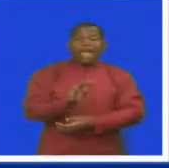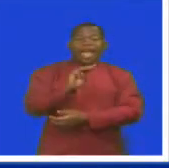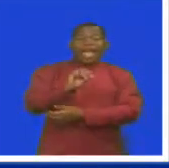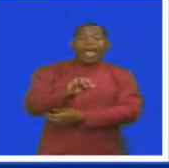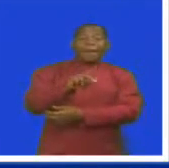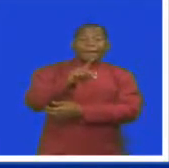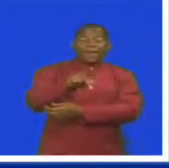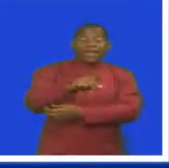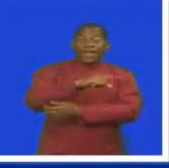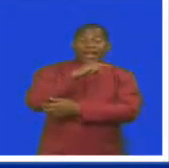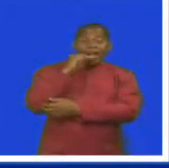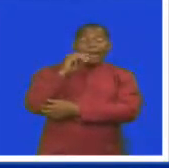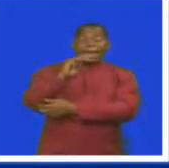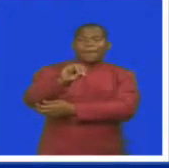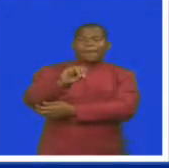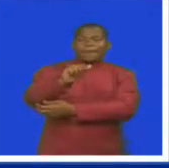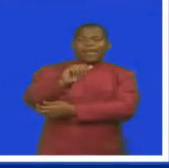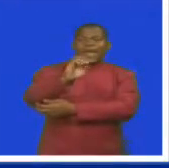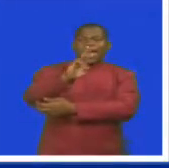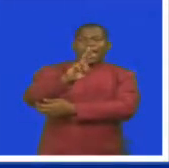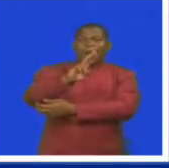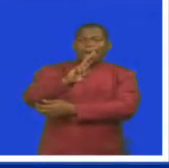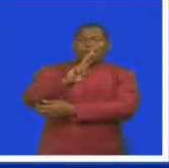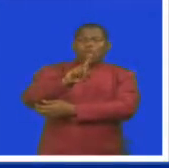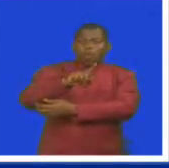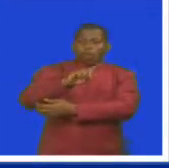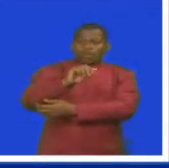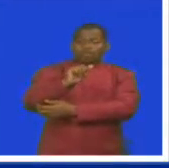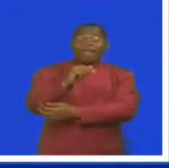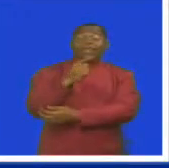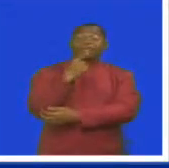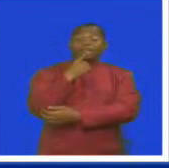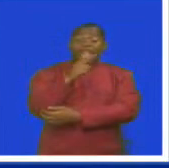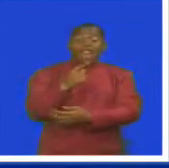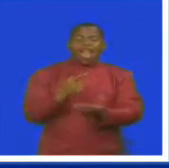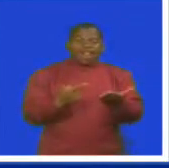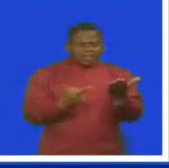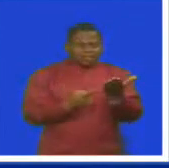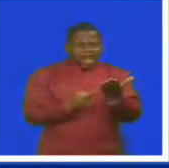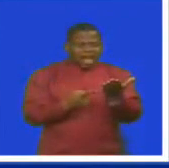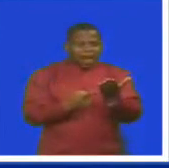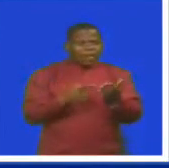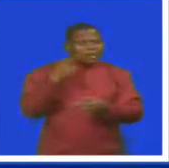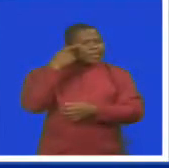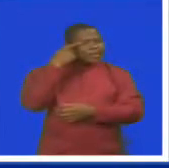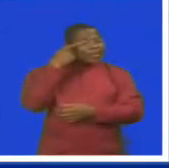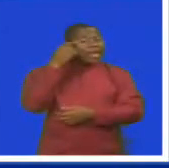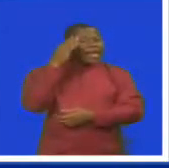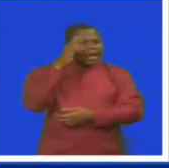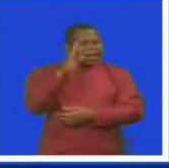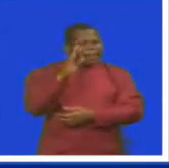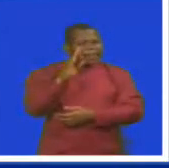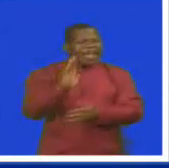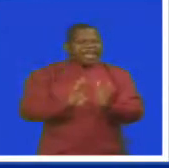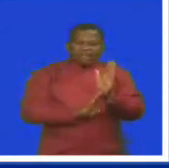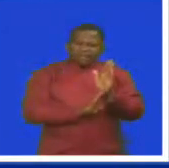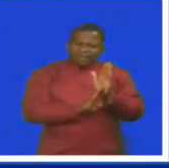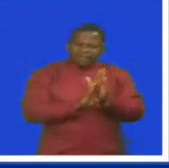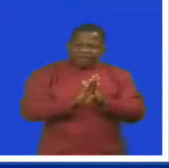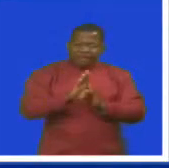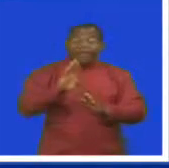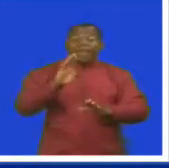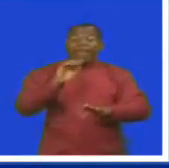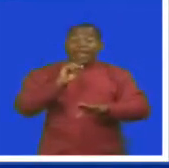lasesipiki lingadlundlubala kangcono uma linganaka tindzaba tetekuvakasha ikakhulu ngekubuka imvelo lelinayo